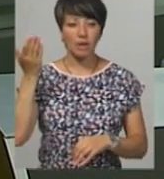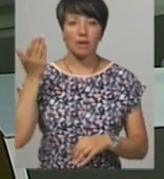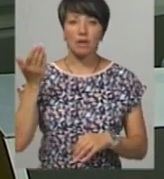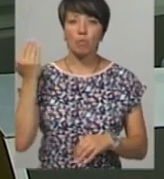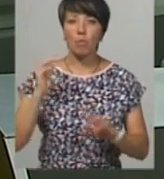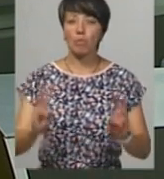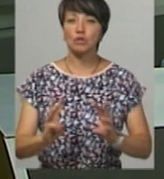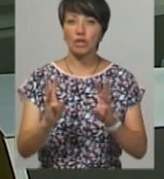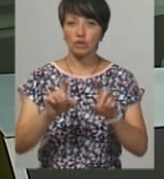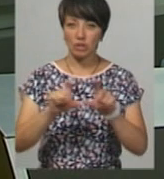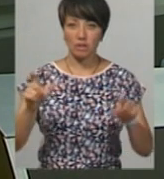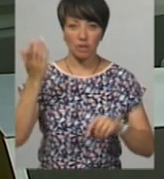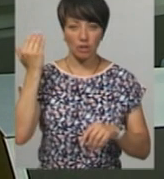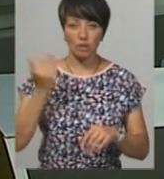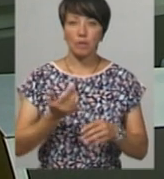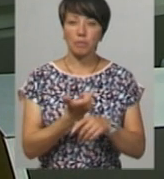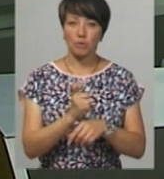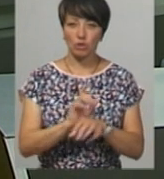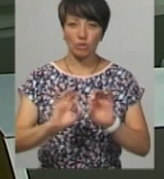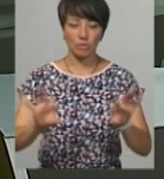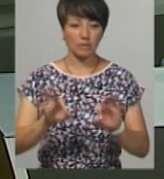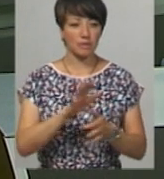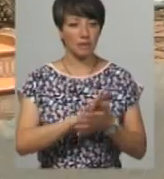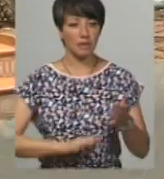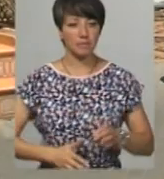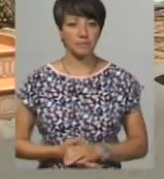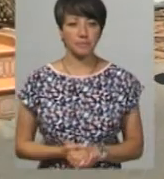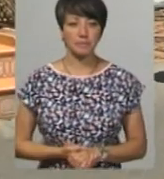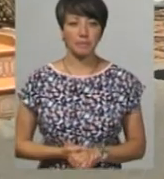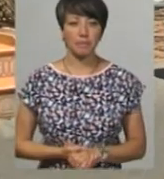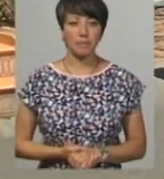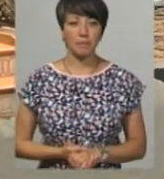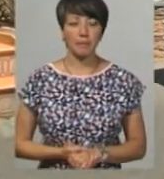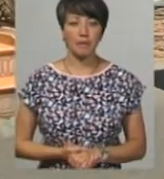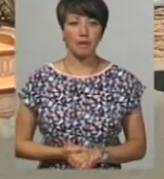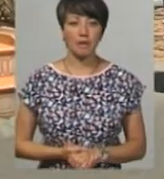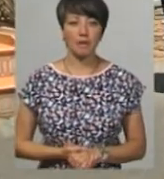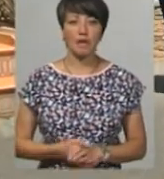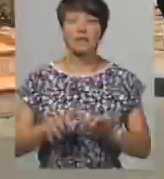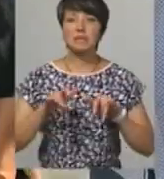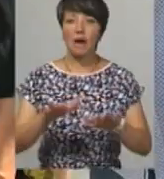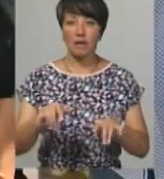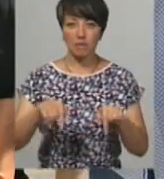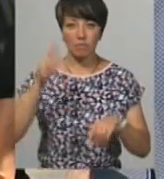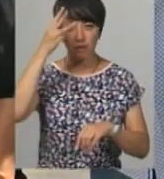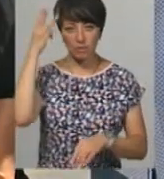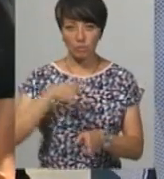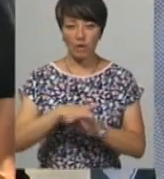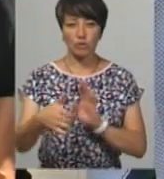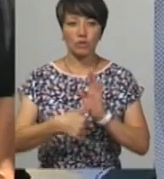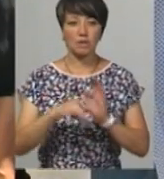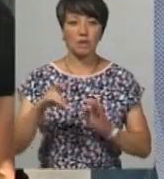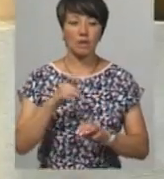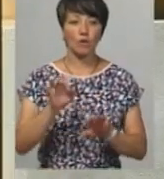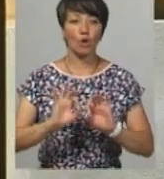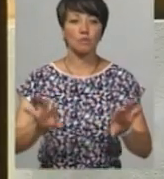пожежну частину. Більше у сюжеті Андрія Гуменного. Захід у Хмельницьку відбувається вже вшосте, розповідає голова Хмельницької